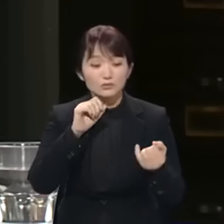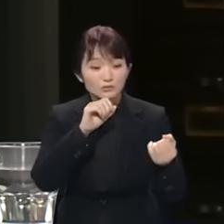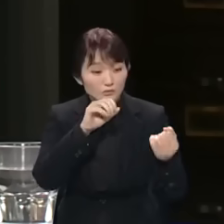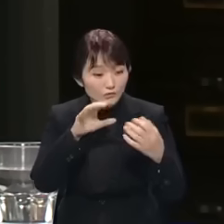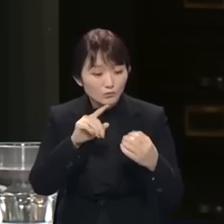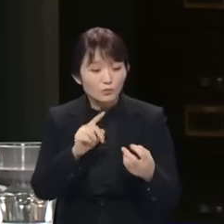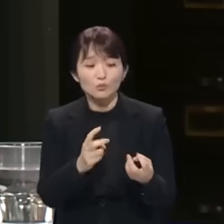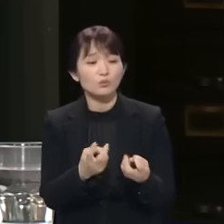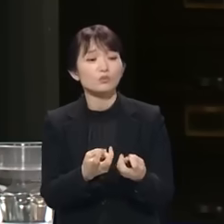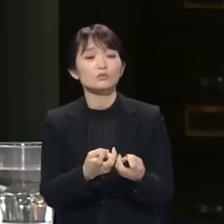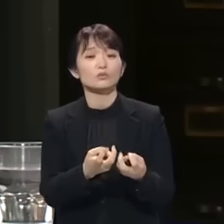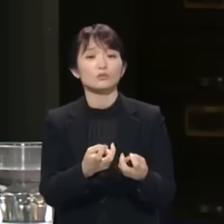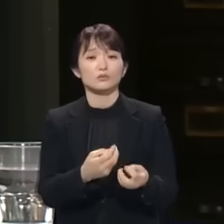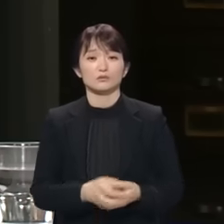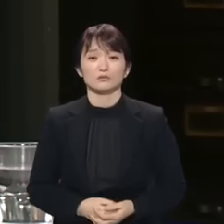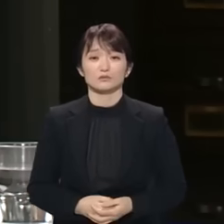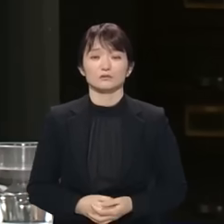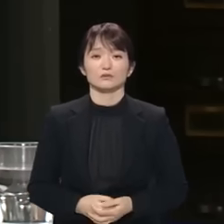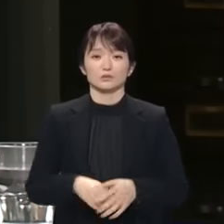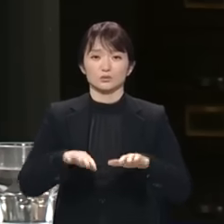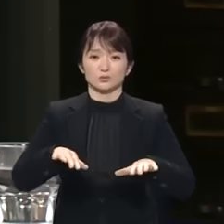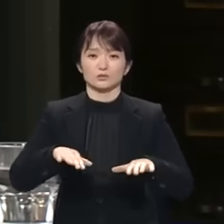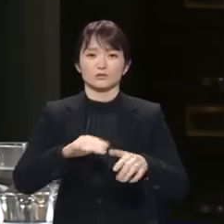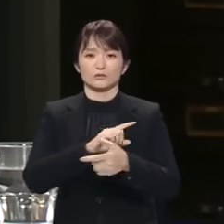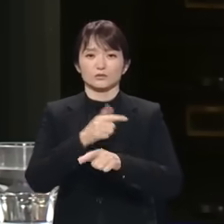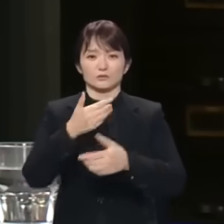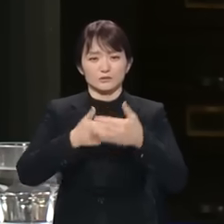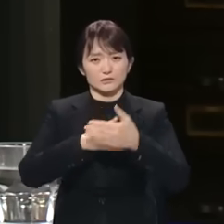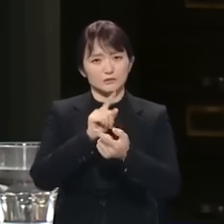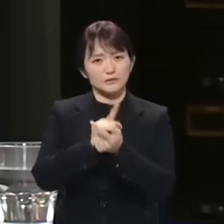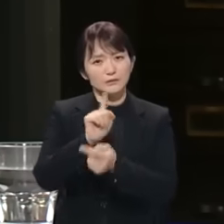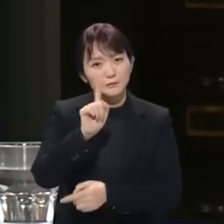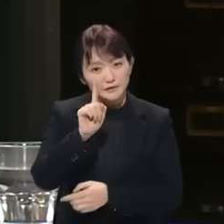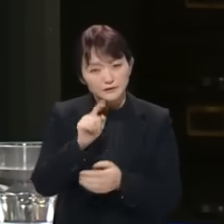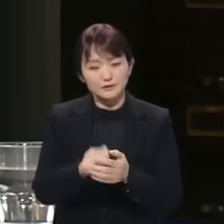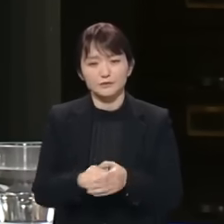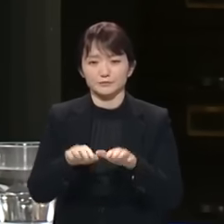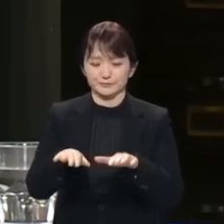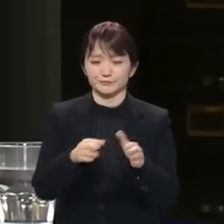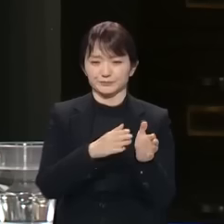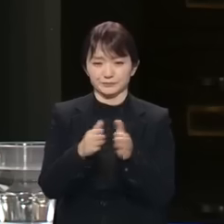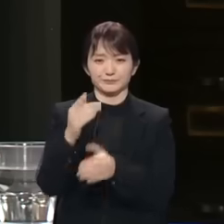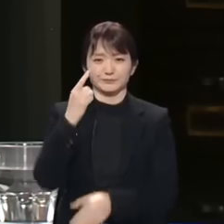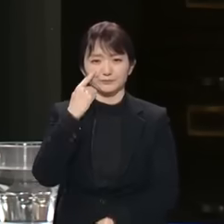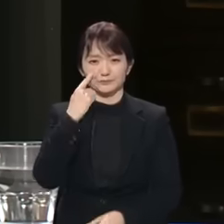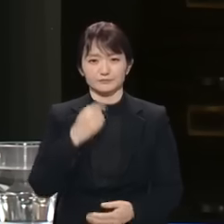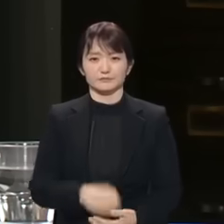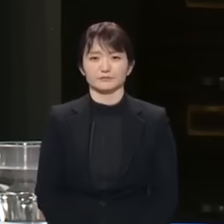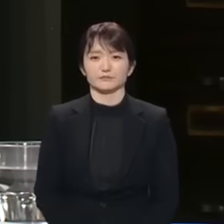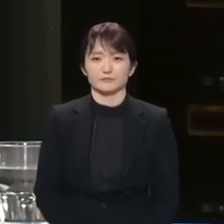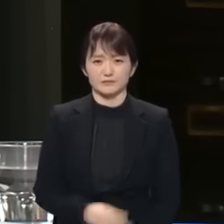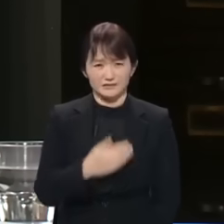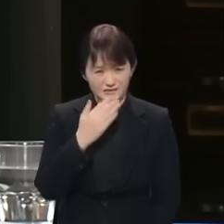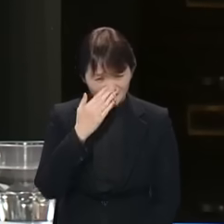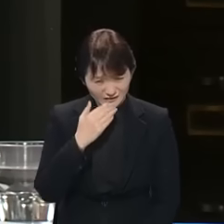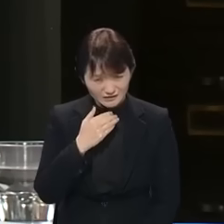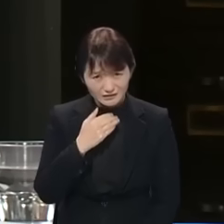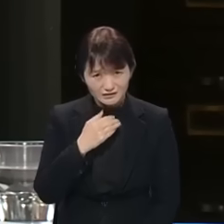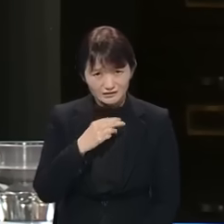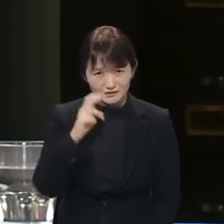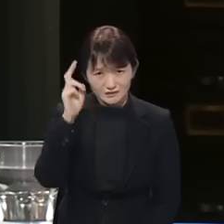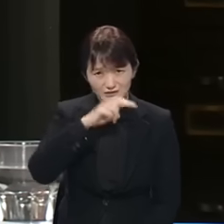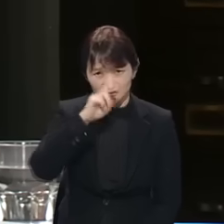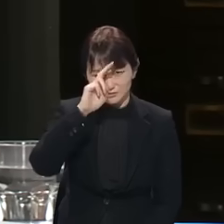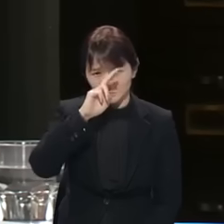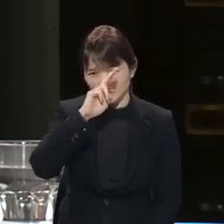남편 자 별별 극장에서 만나면 어땠을까 싶어서 저희가 또 오늘도 준비해 봤습니다 지긋지긋한이 식기 남편의